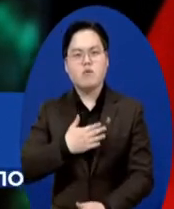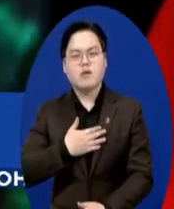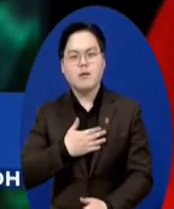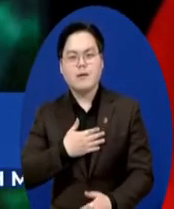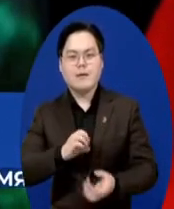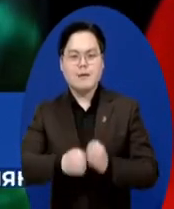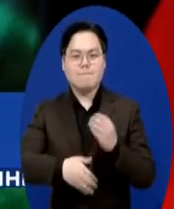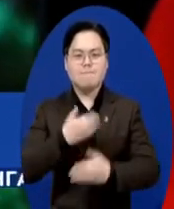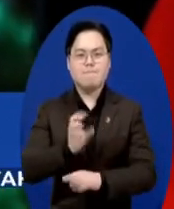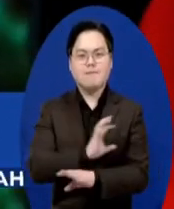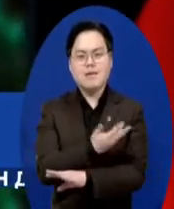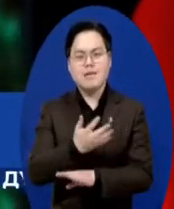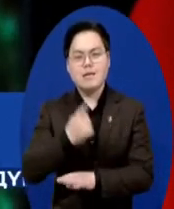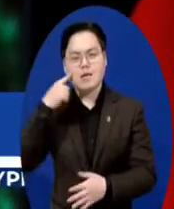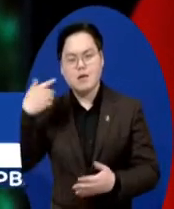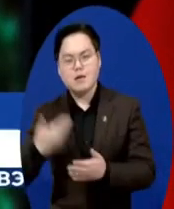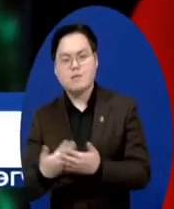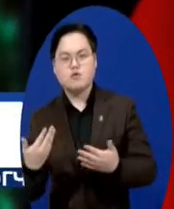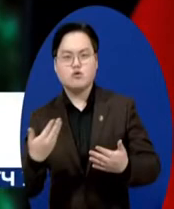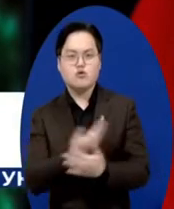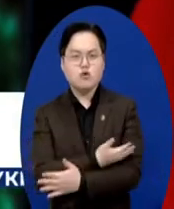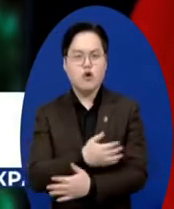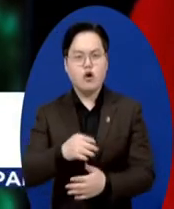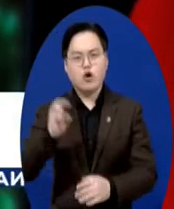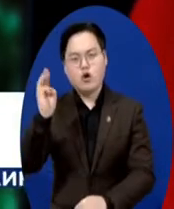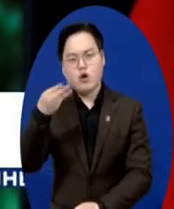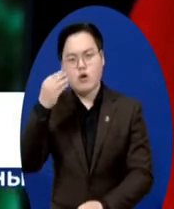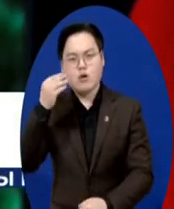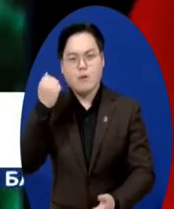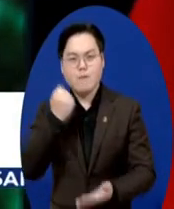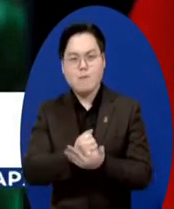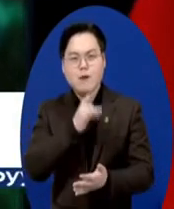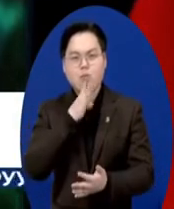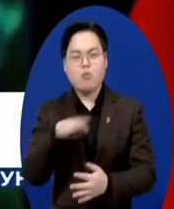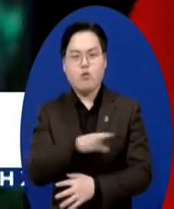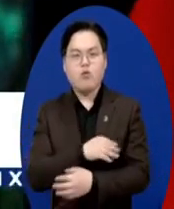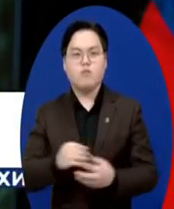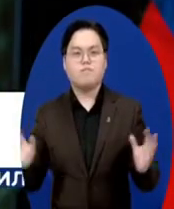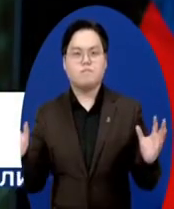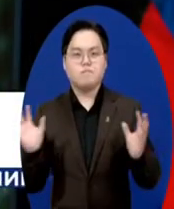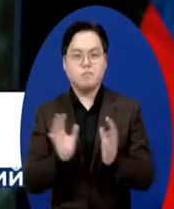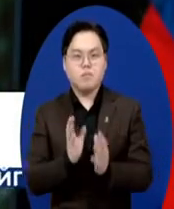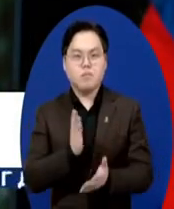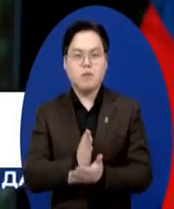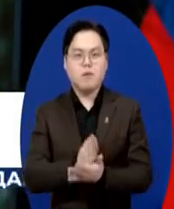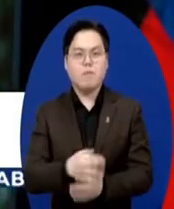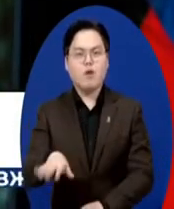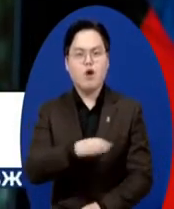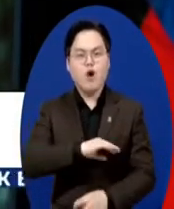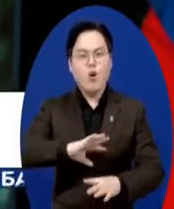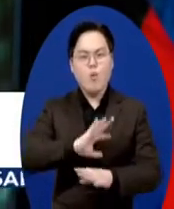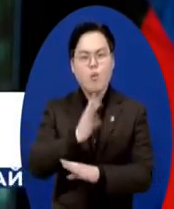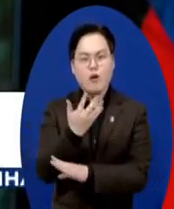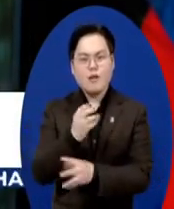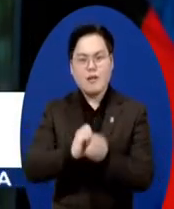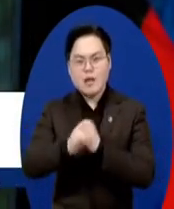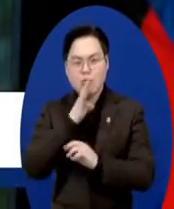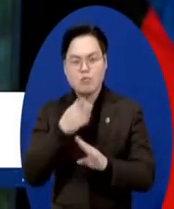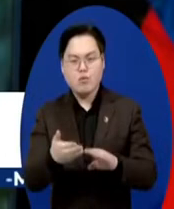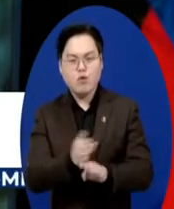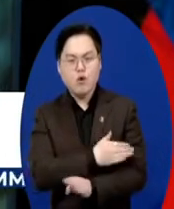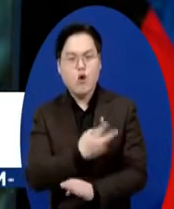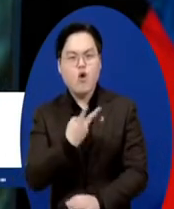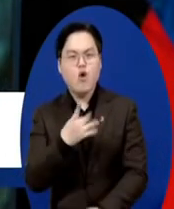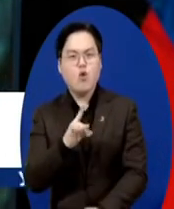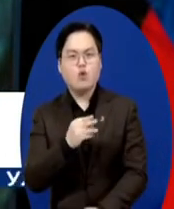санал бодлоо солилцож тодорхой болгох шийдвэрт хүрэхээр энэхүү танхимд уран цуглараад байна. Бид мод тарихтаа юуны өмнө мод